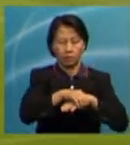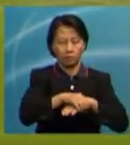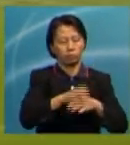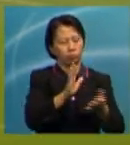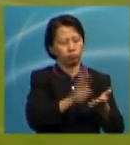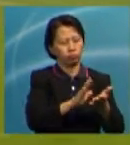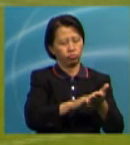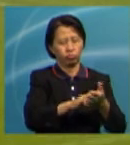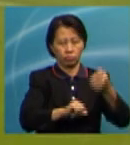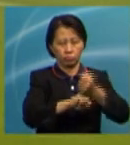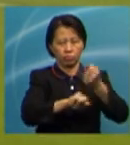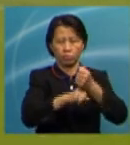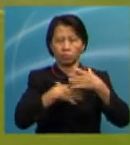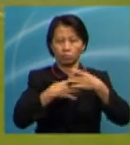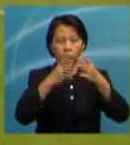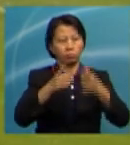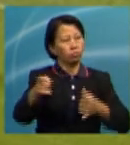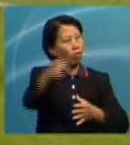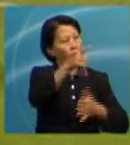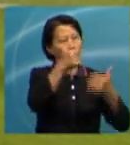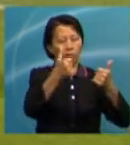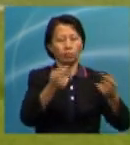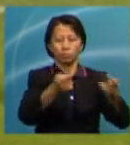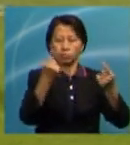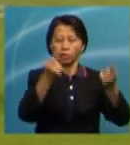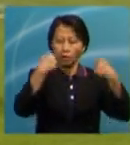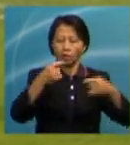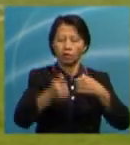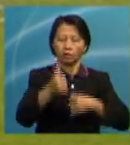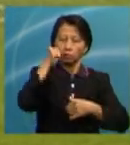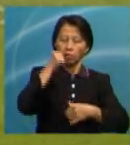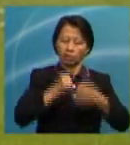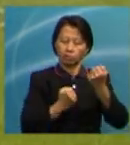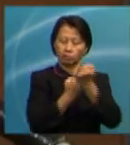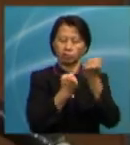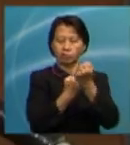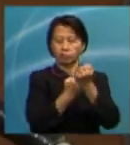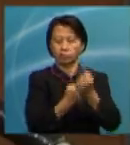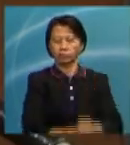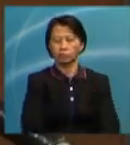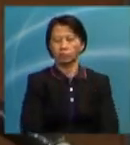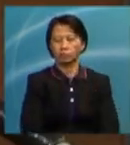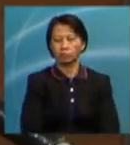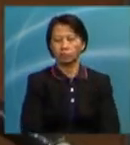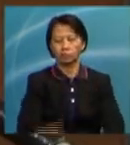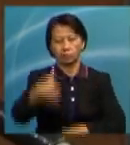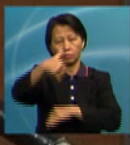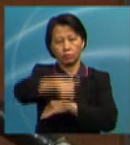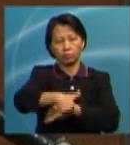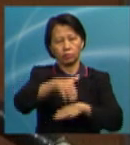turut memuji sokongan peminat The Red Warriors yang sentiasa berada di belakang pasukan